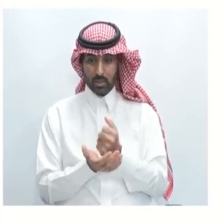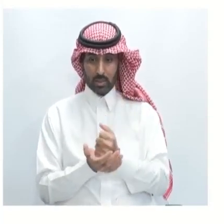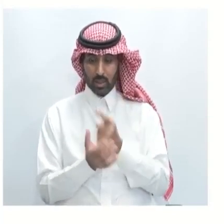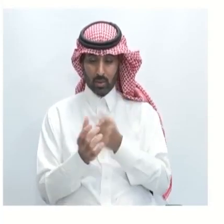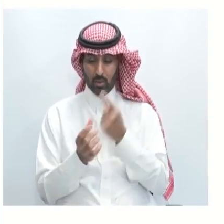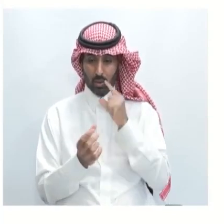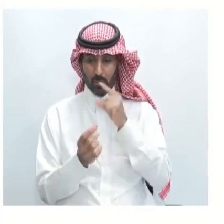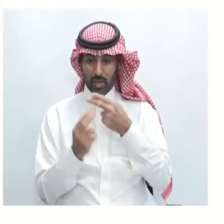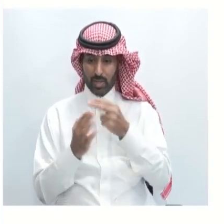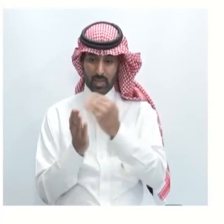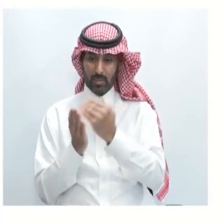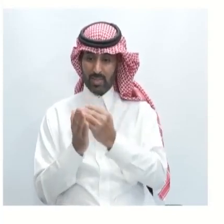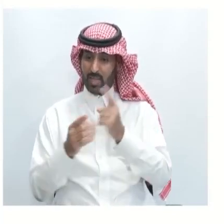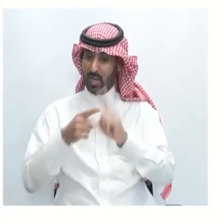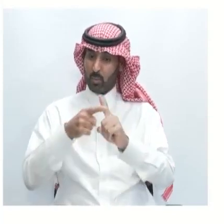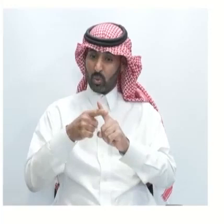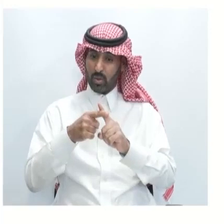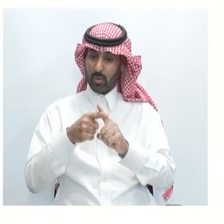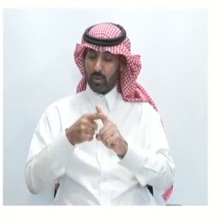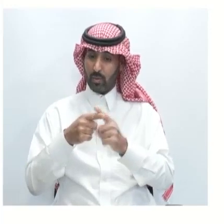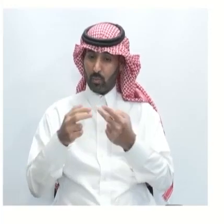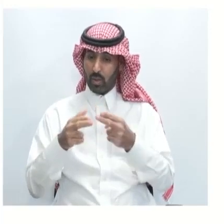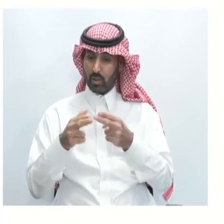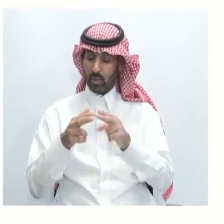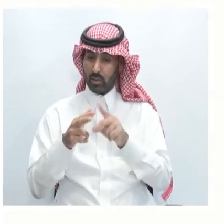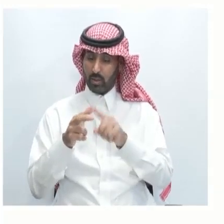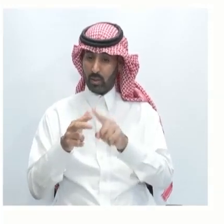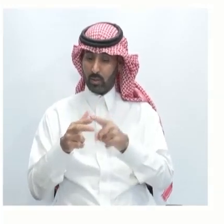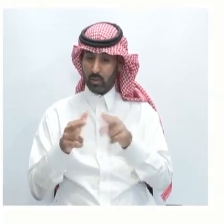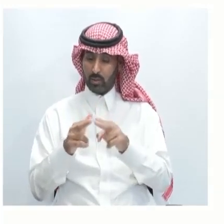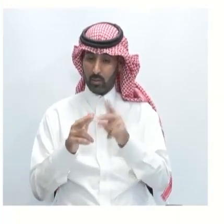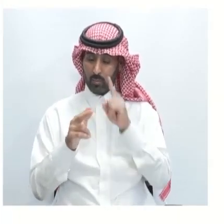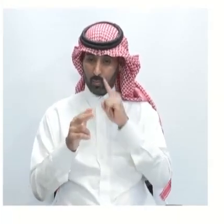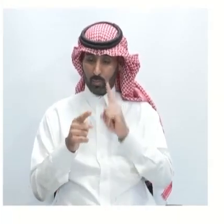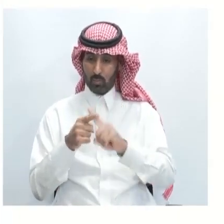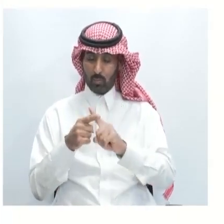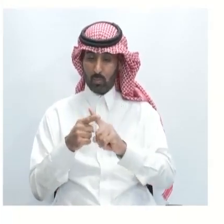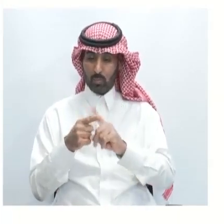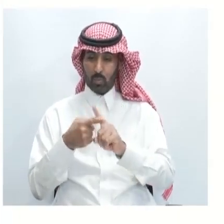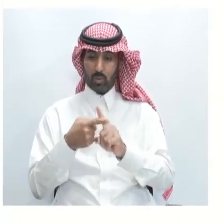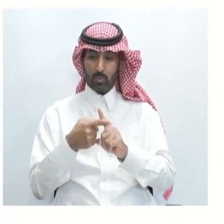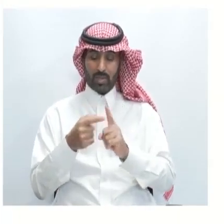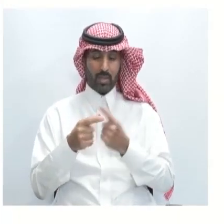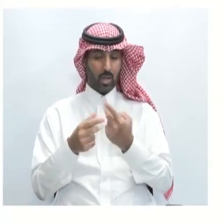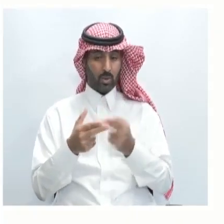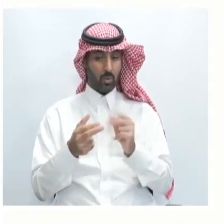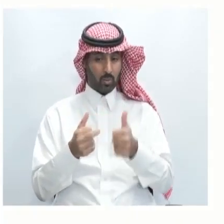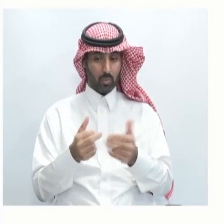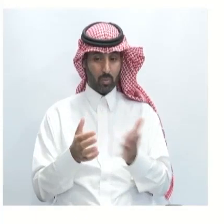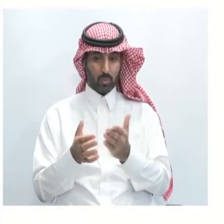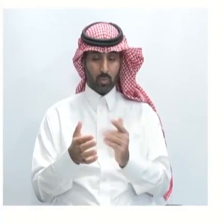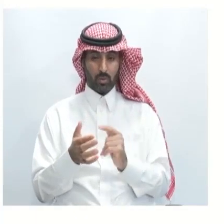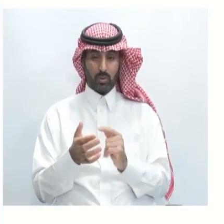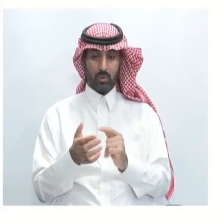المقدمه الصغرى موجبه نرى المقدمه الصغرى فعلا موجبه اذا حققنا الشرط الاول اذا